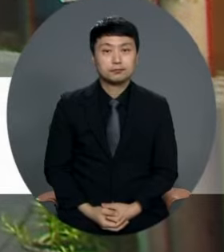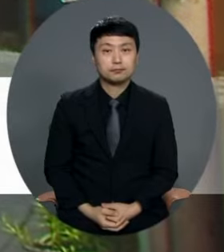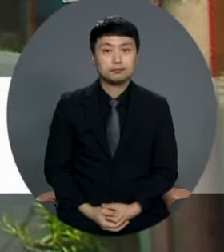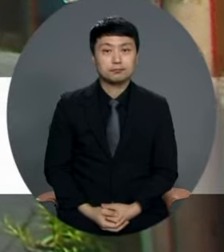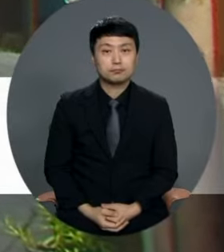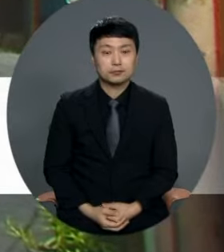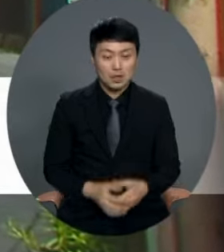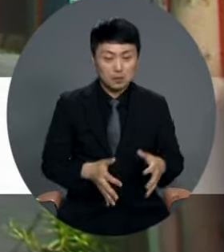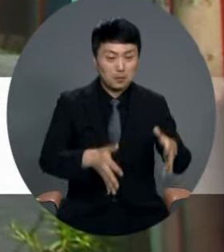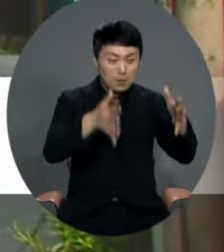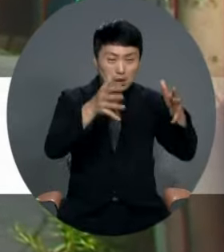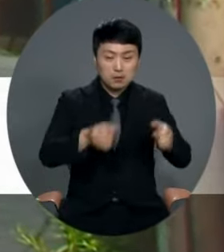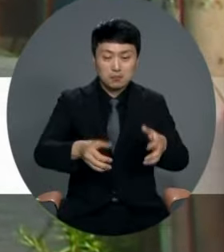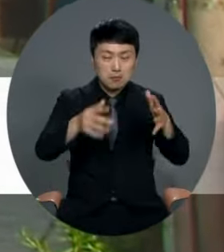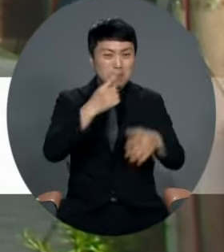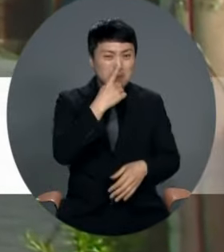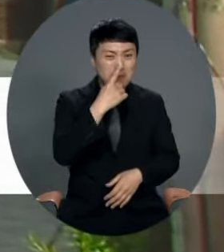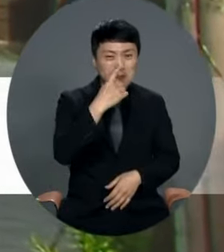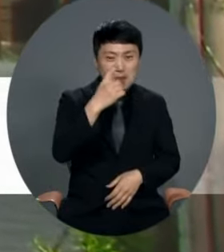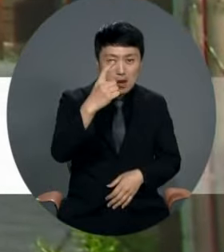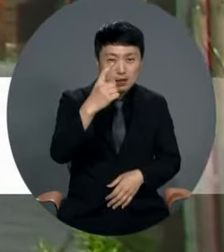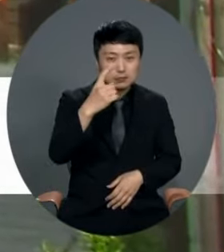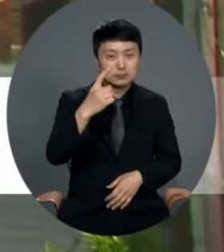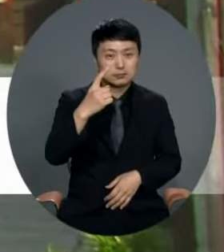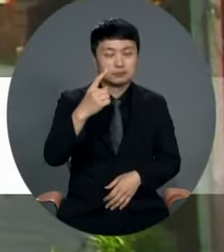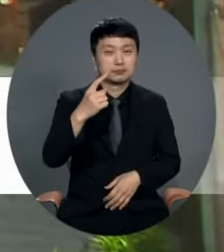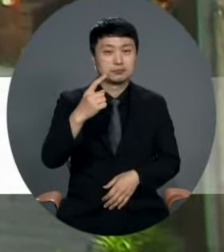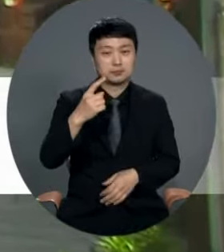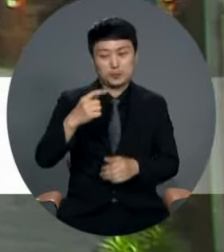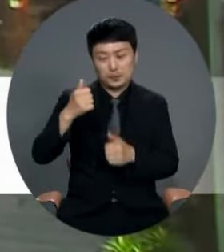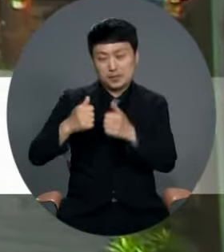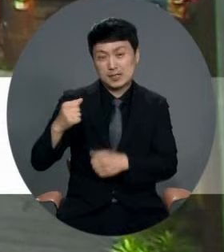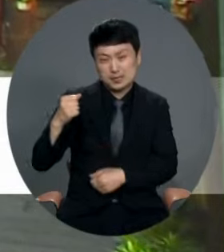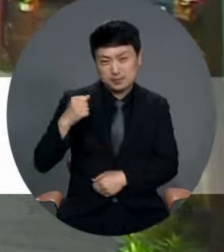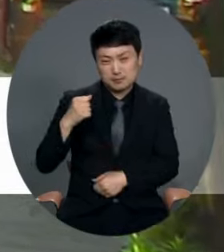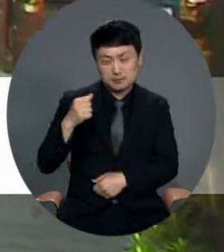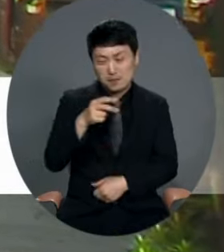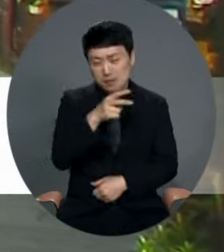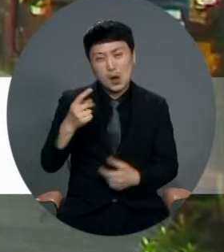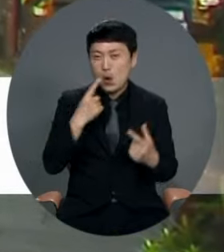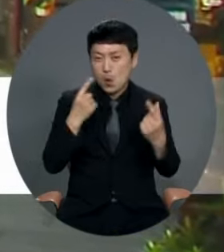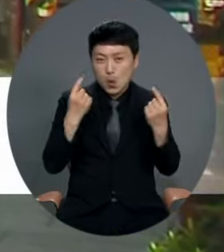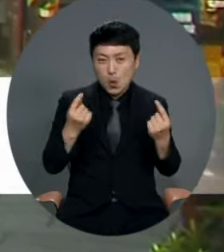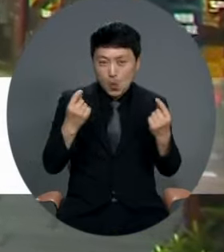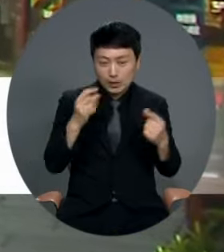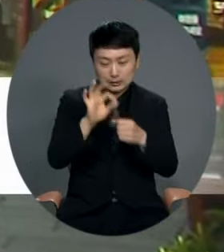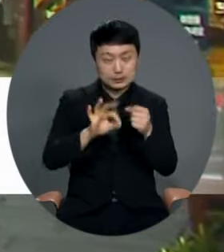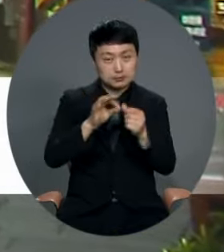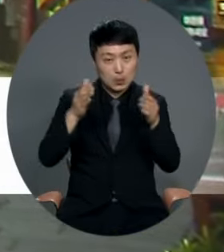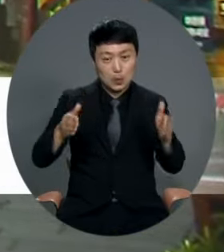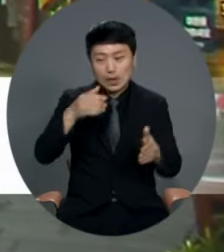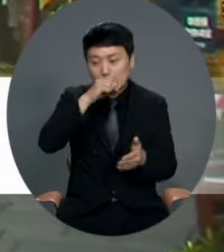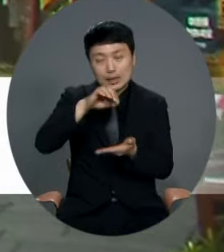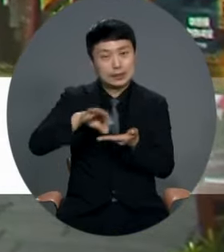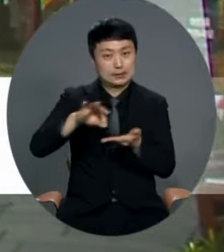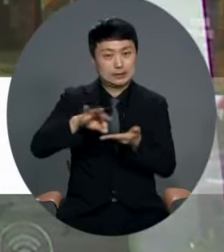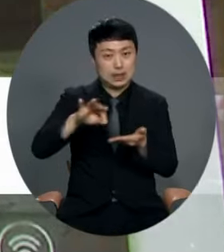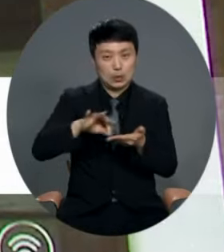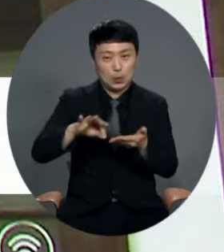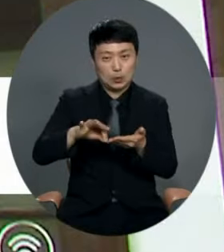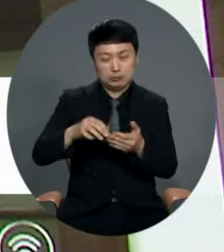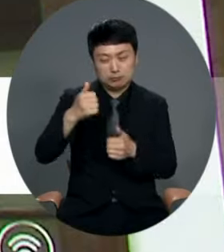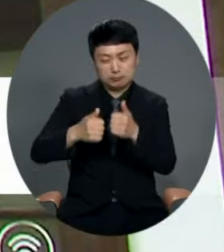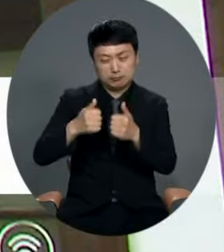도시 경관이 곧 도시 경쟁력이라는 생각이 확산되면서 우리나라 여러 도시들은 지난 10년간 많은 예산을 투입해